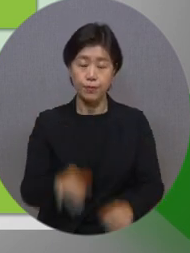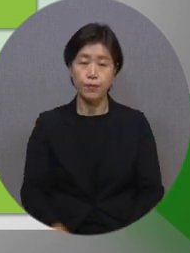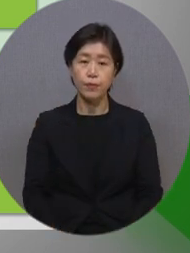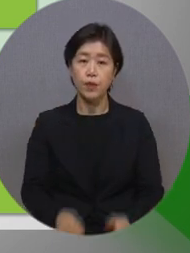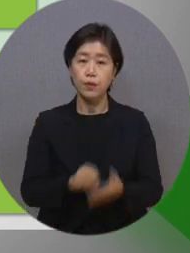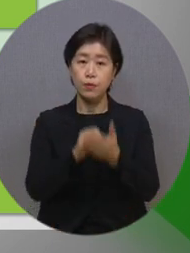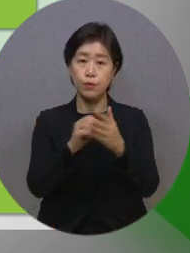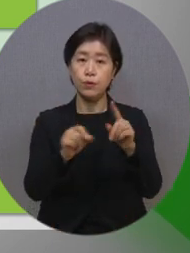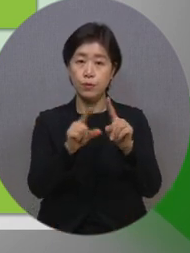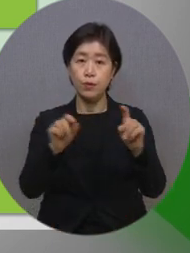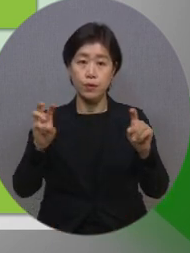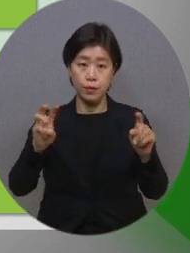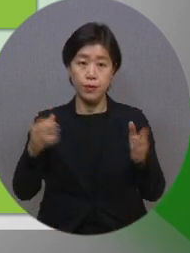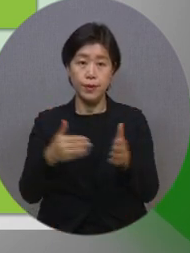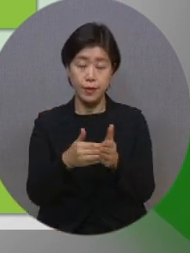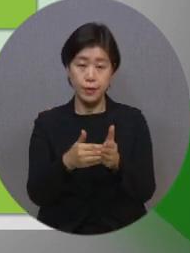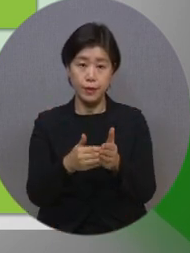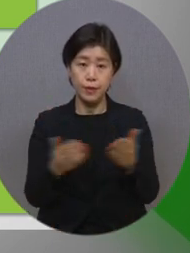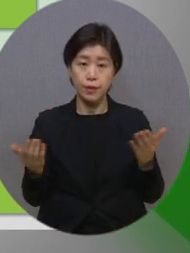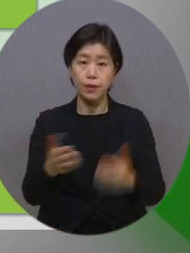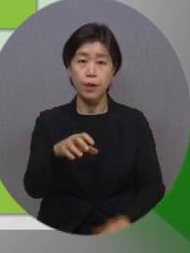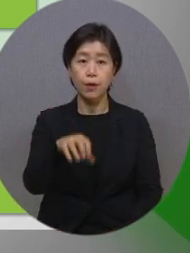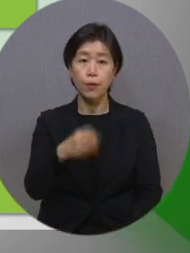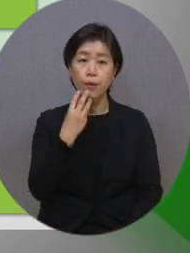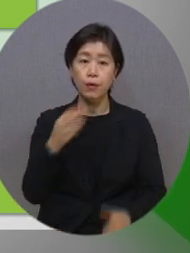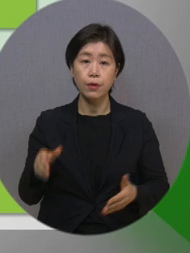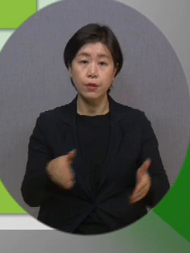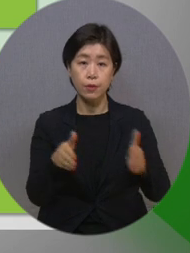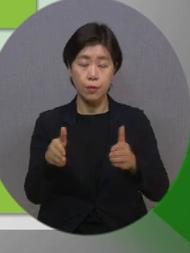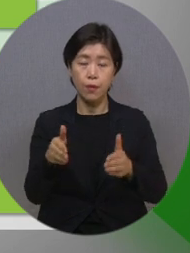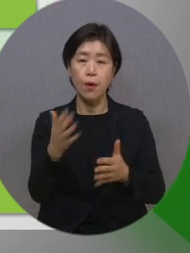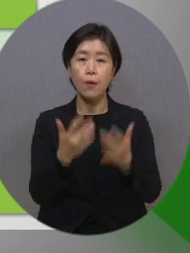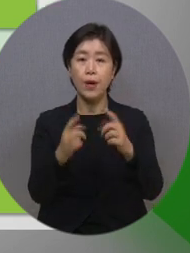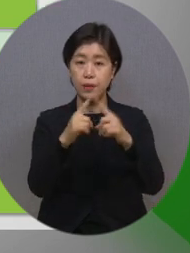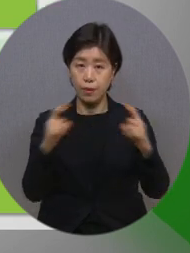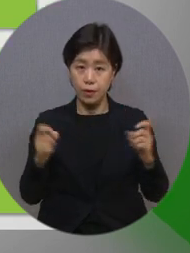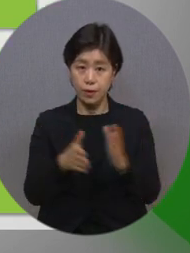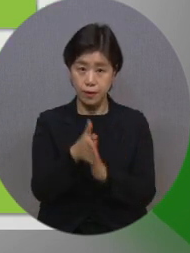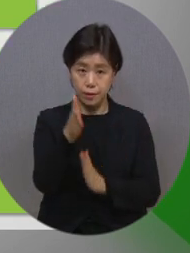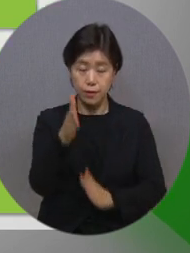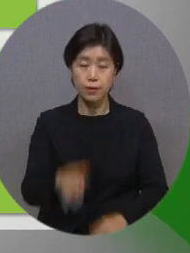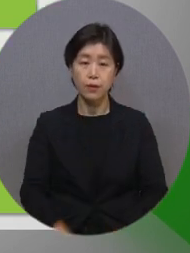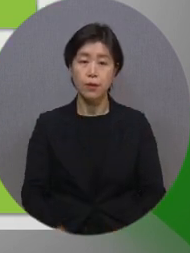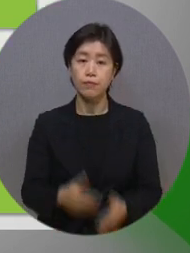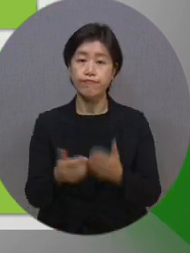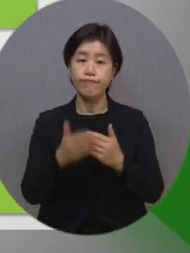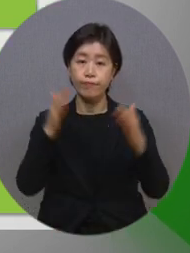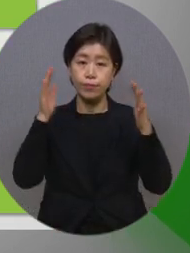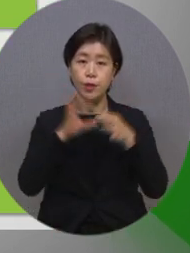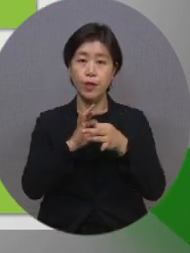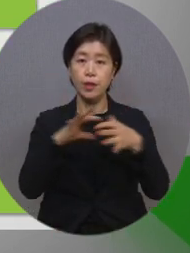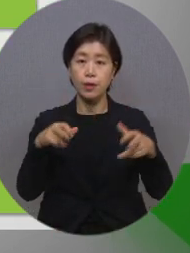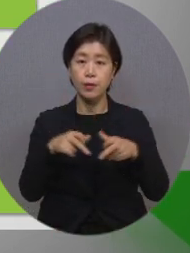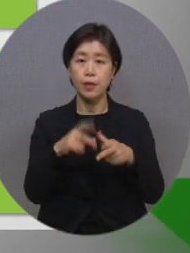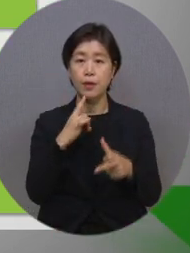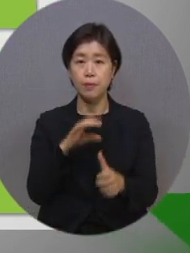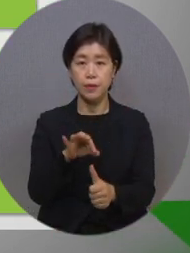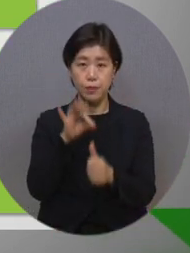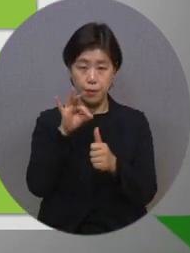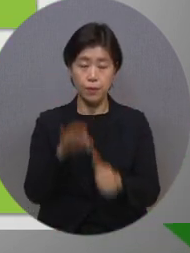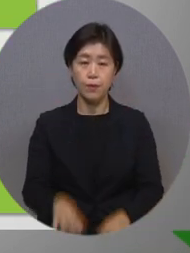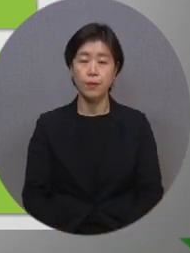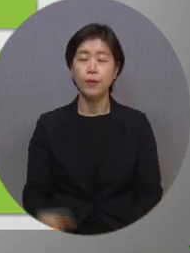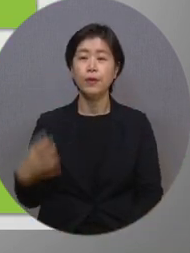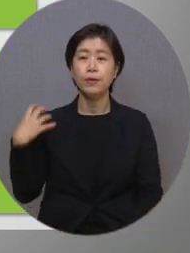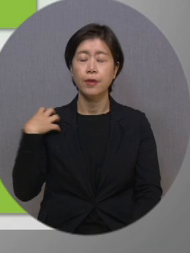30일까지며 근무지는 경기도 화성시입니다. 경력과 학력은 무관하며 장애인만 채용합니다.